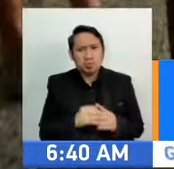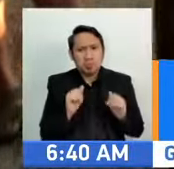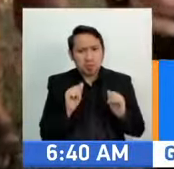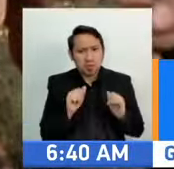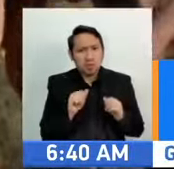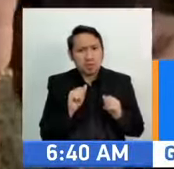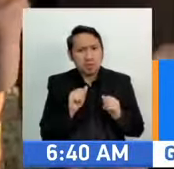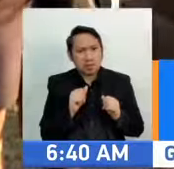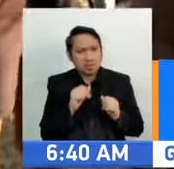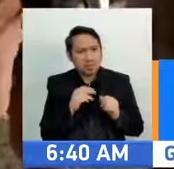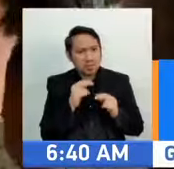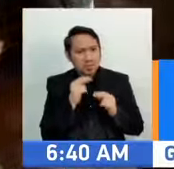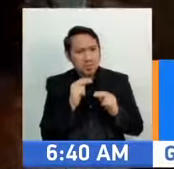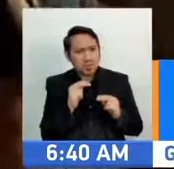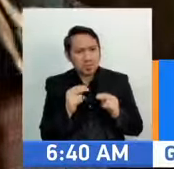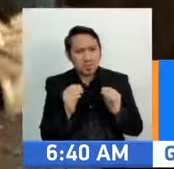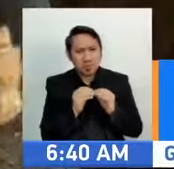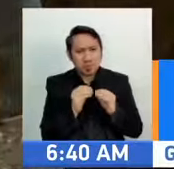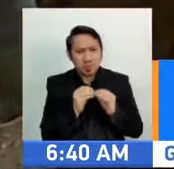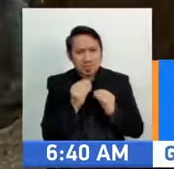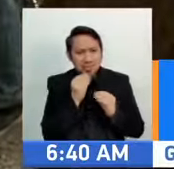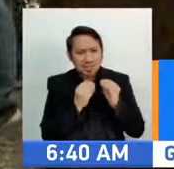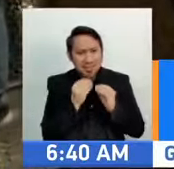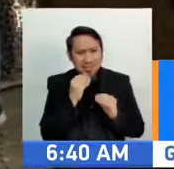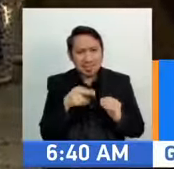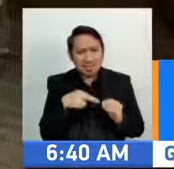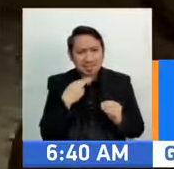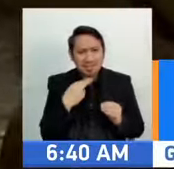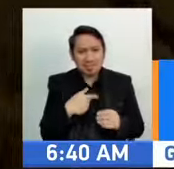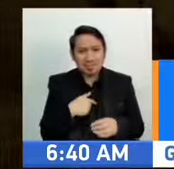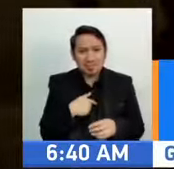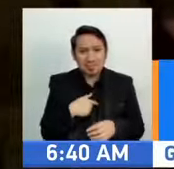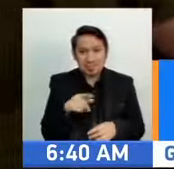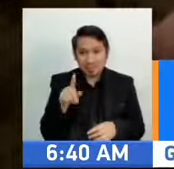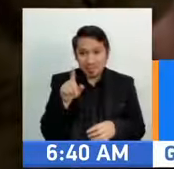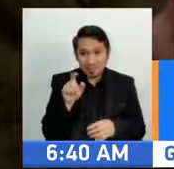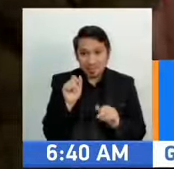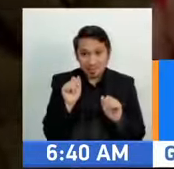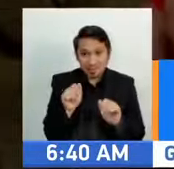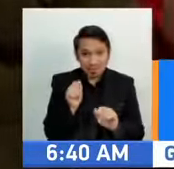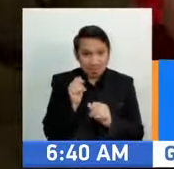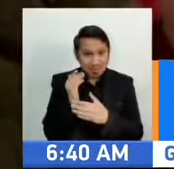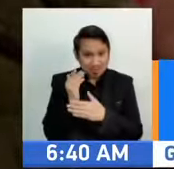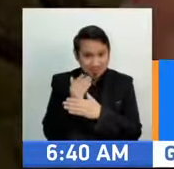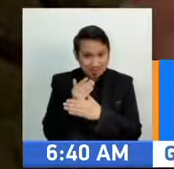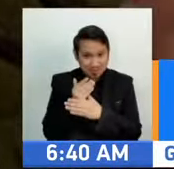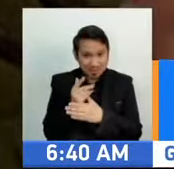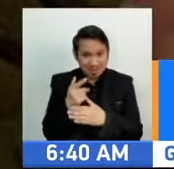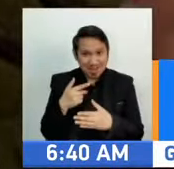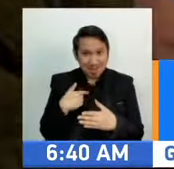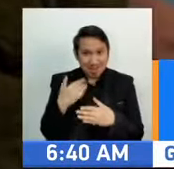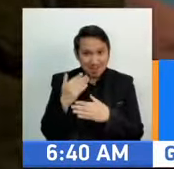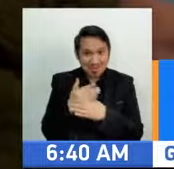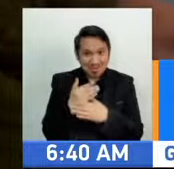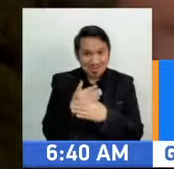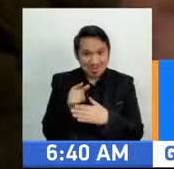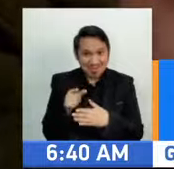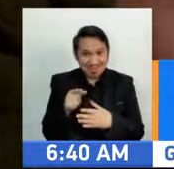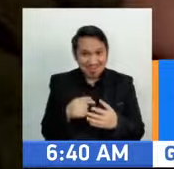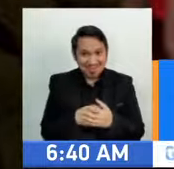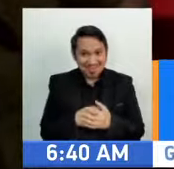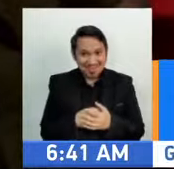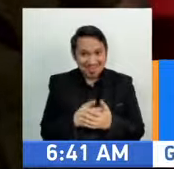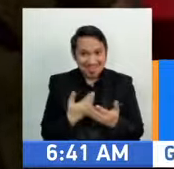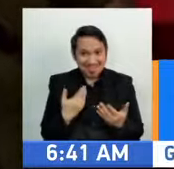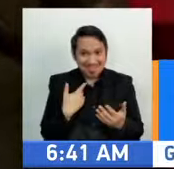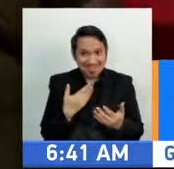Ayan. Tapos, sir, pwede ba natin isorbohin? Ito si sir, aabalahin ko lang. Alam ko, mukhang napalaban sa longganisa, sir.